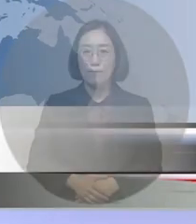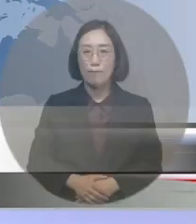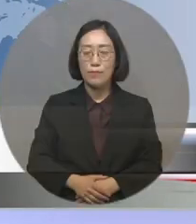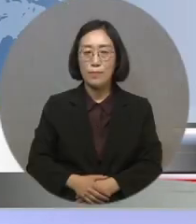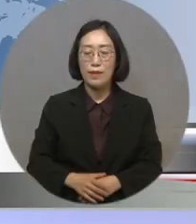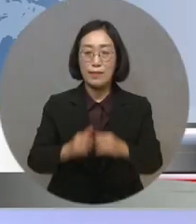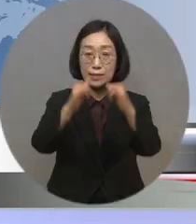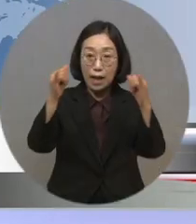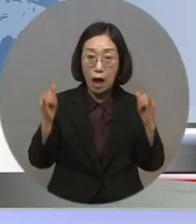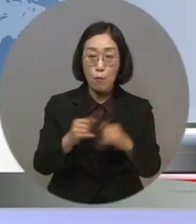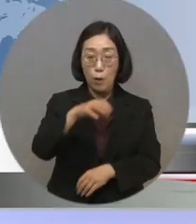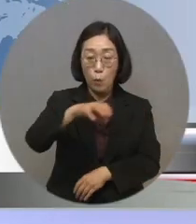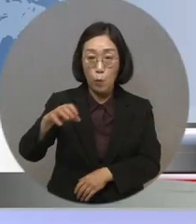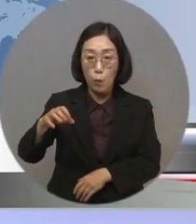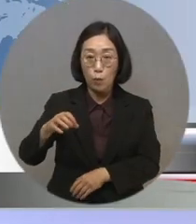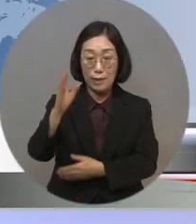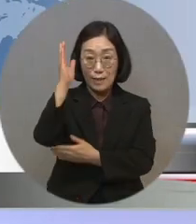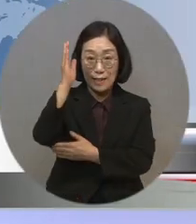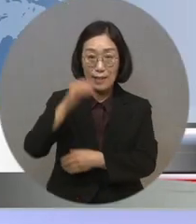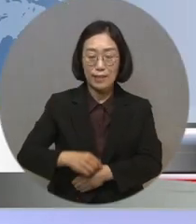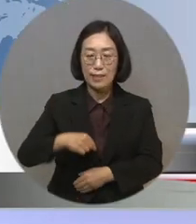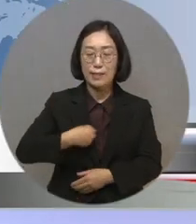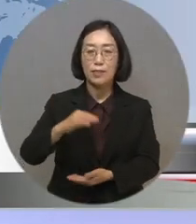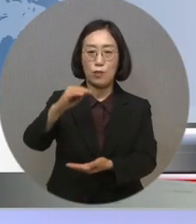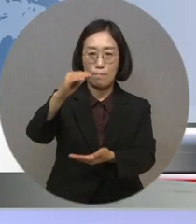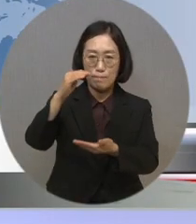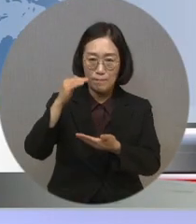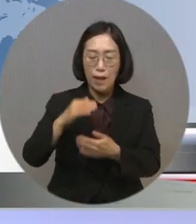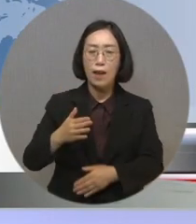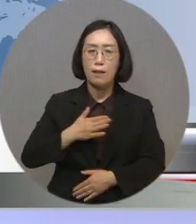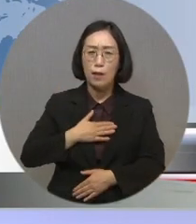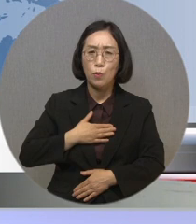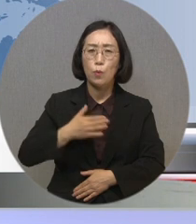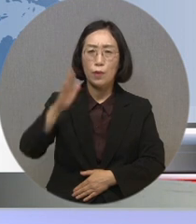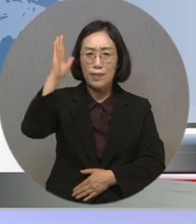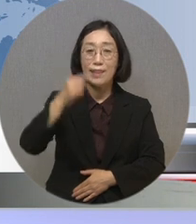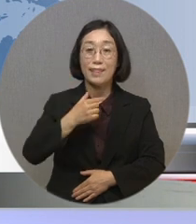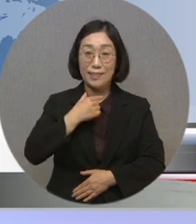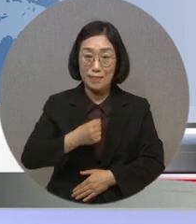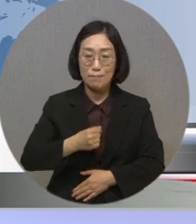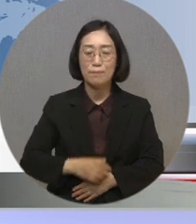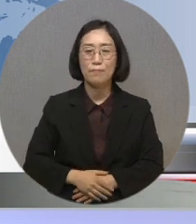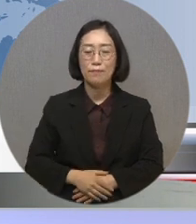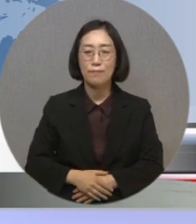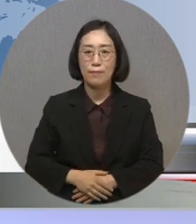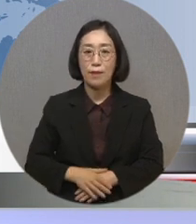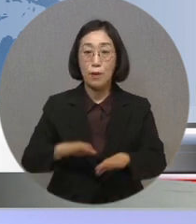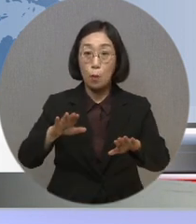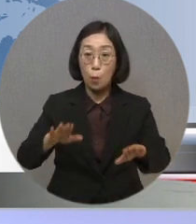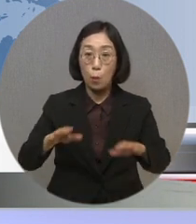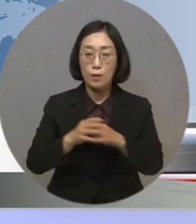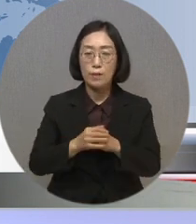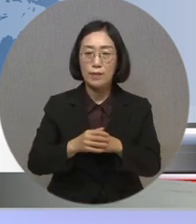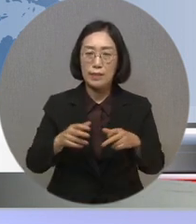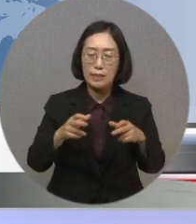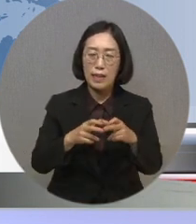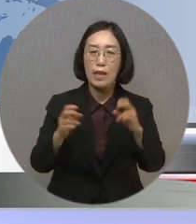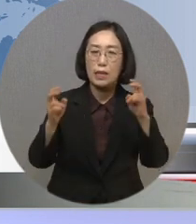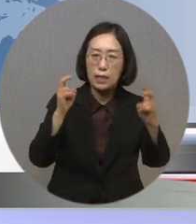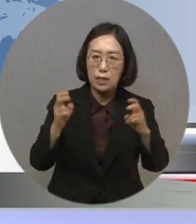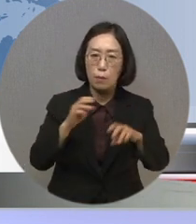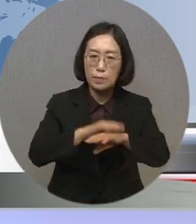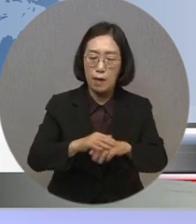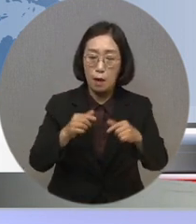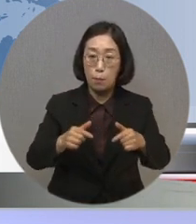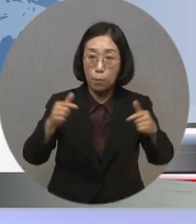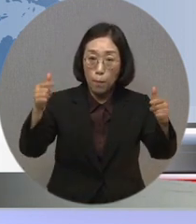우리 사회 곳곳의 이야기를 사형과 제보로 직접 만나보는 나도 말 좀 합시다입니다 이번에는 장애인 기업의 활성화를